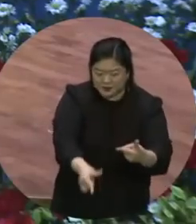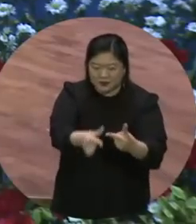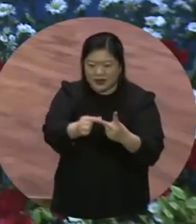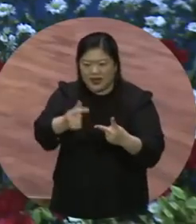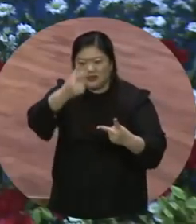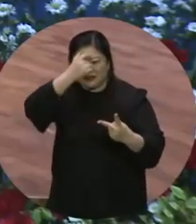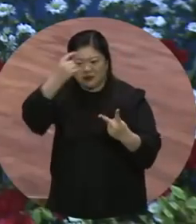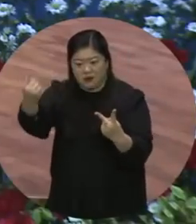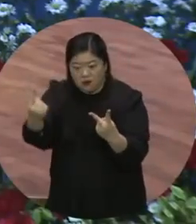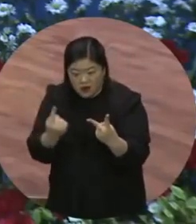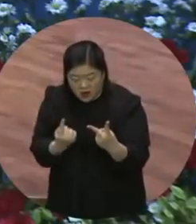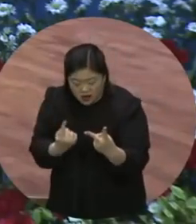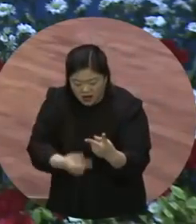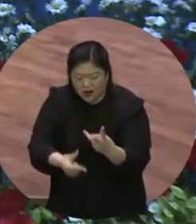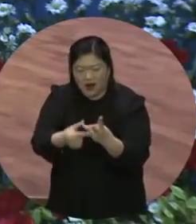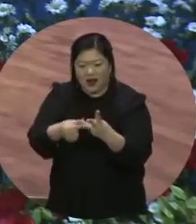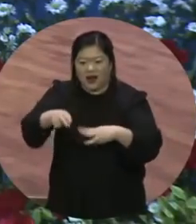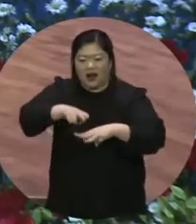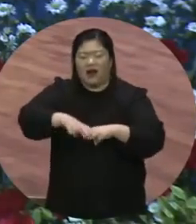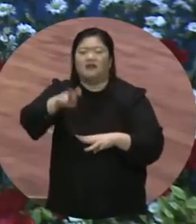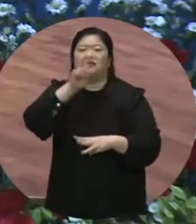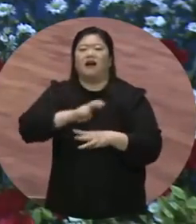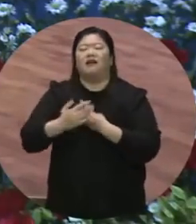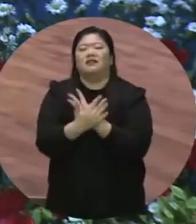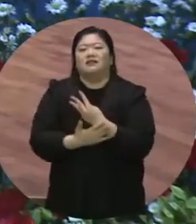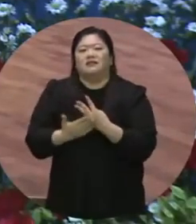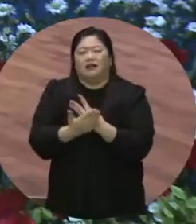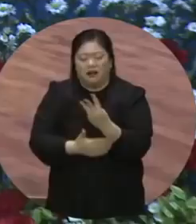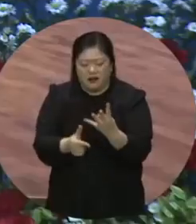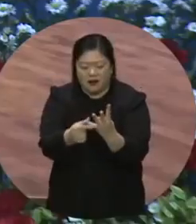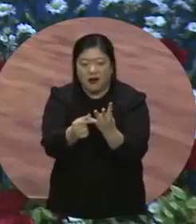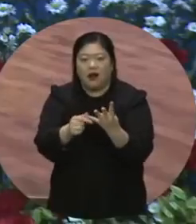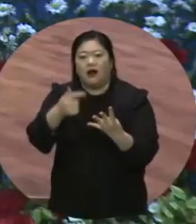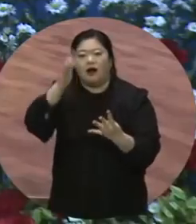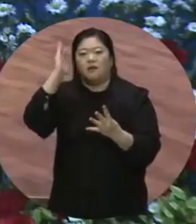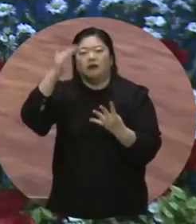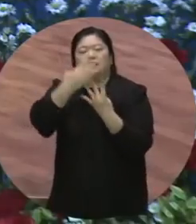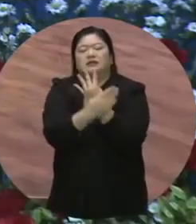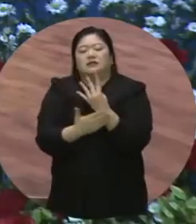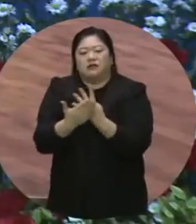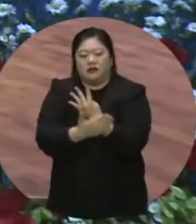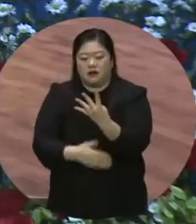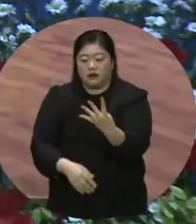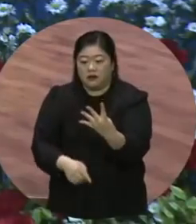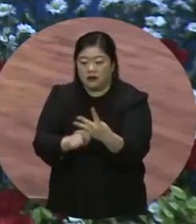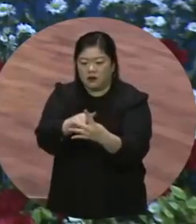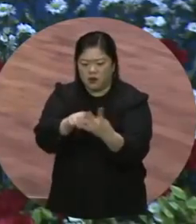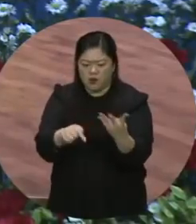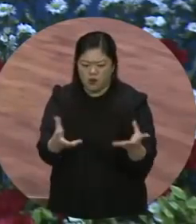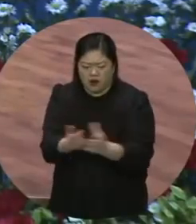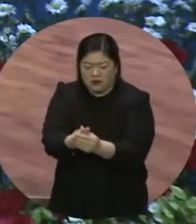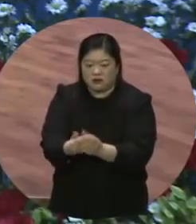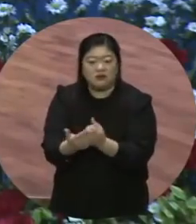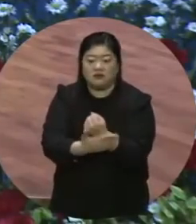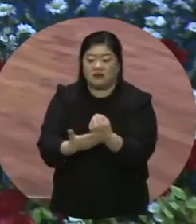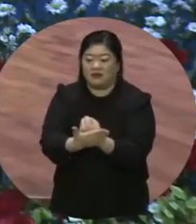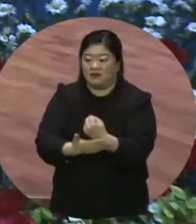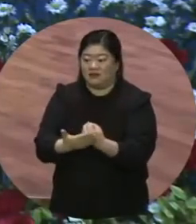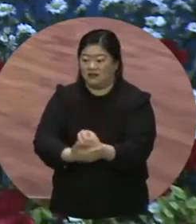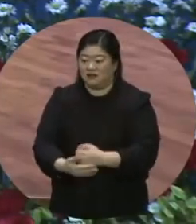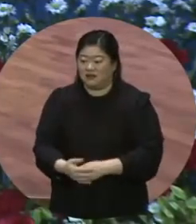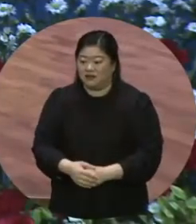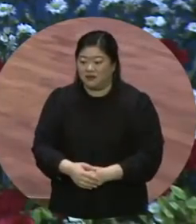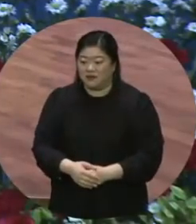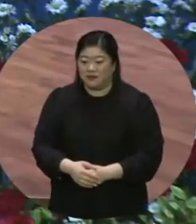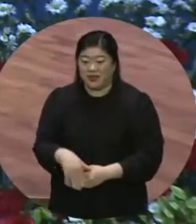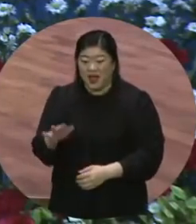찬양하고 하나님 말씀을 듣고 하나님을 예배하는 거요. 이거 정말 절대 은혜인 줄 믿습니다. 절대는 우리